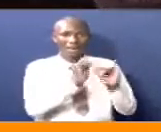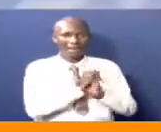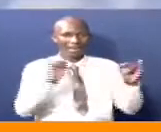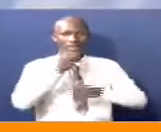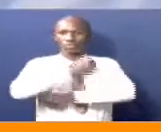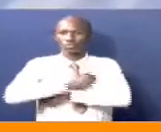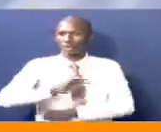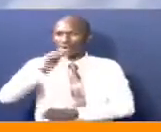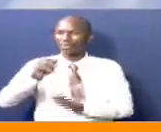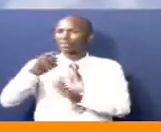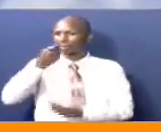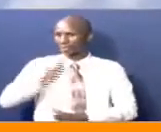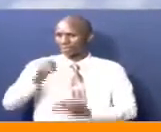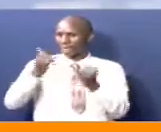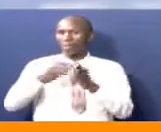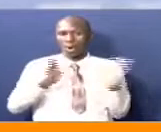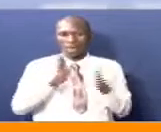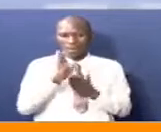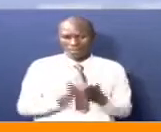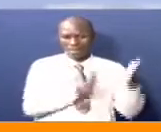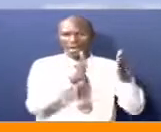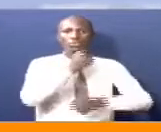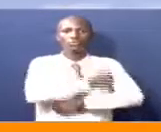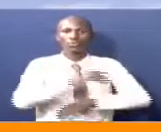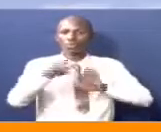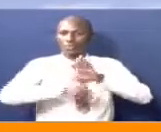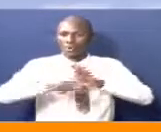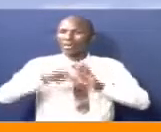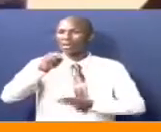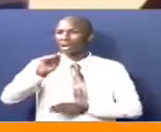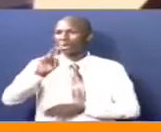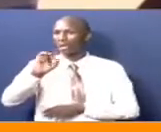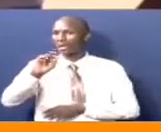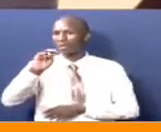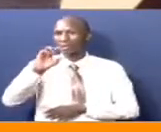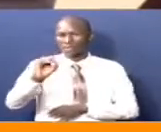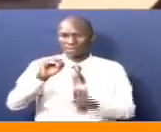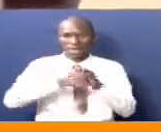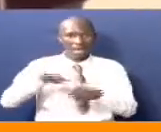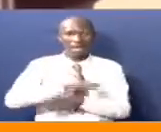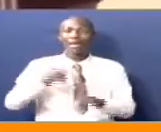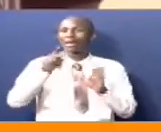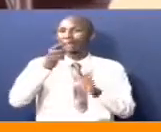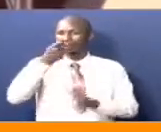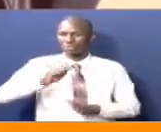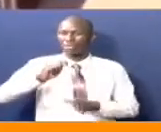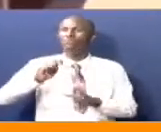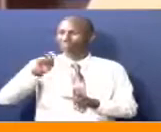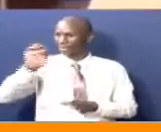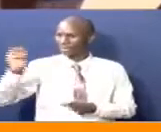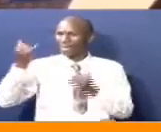ni vaka untini ya kitui wala mabingwa wala ni uskulu ni wa musingi wa kavengo wala uiwadi ni Nzamba ni kitui cha umiloni wa sua